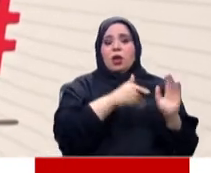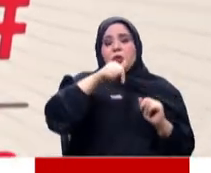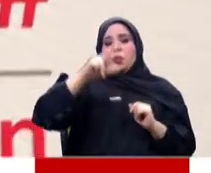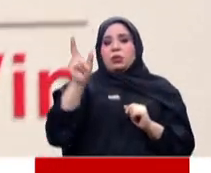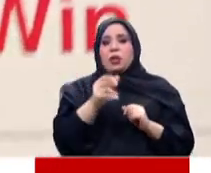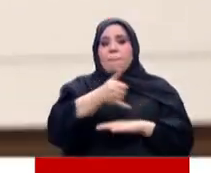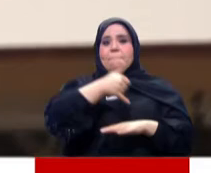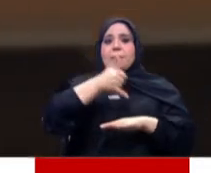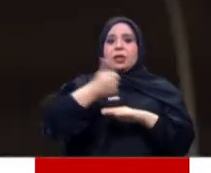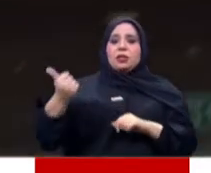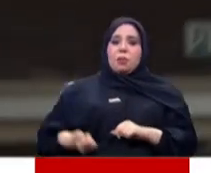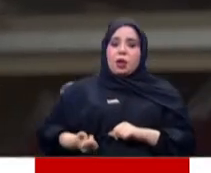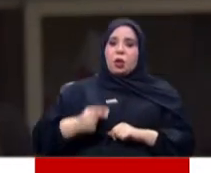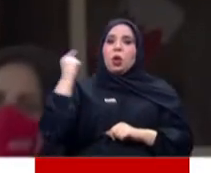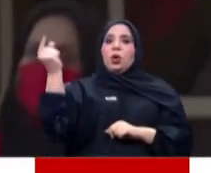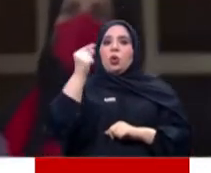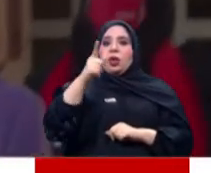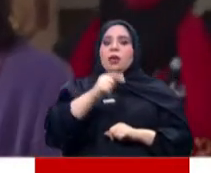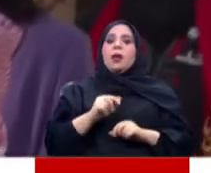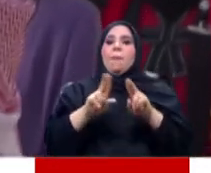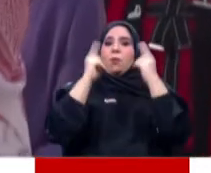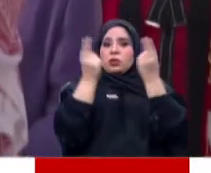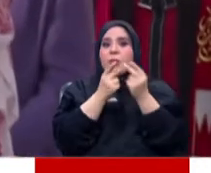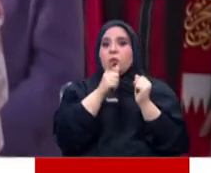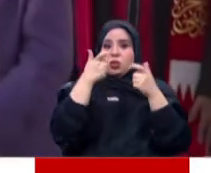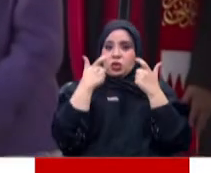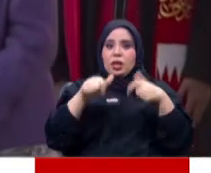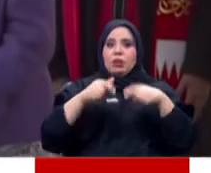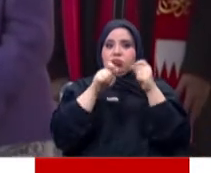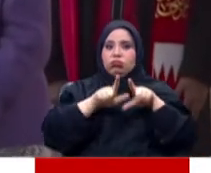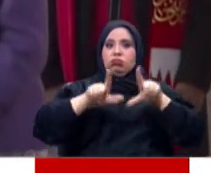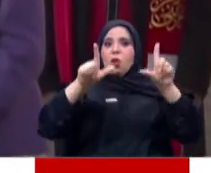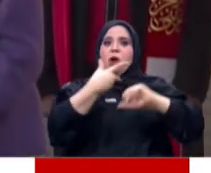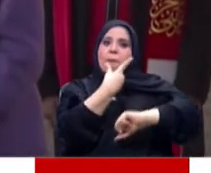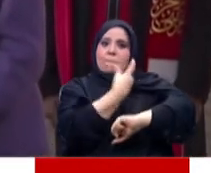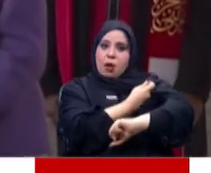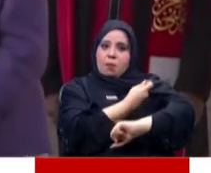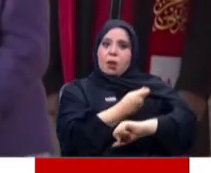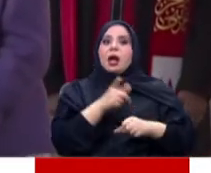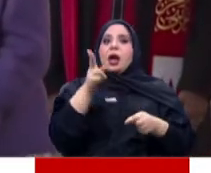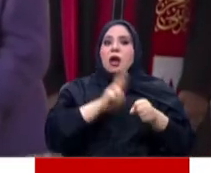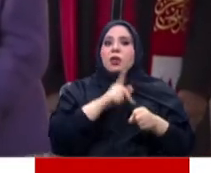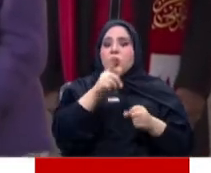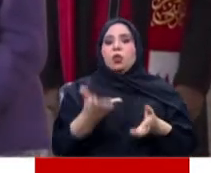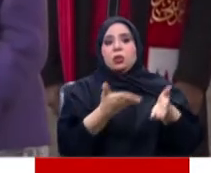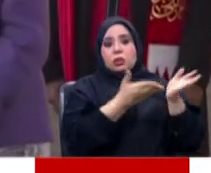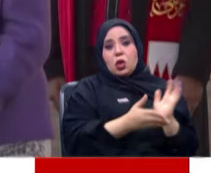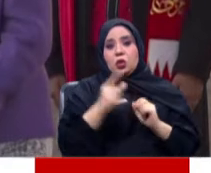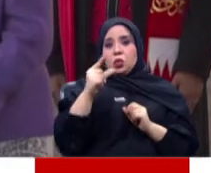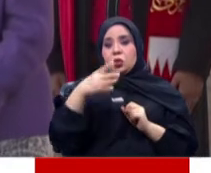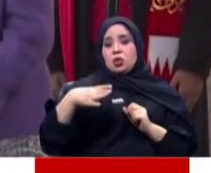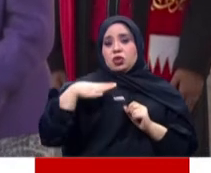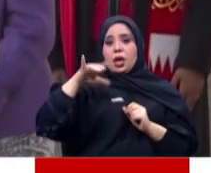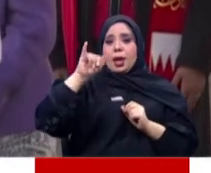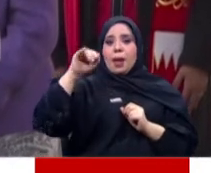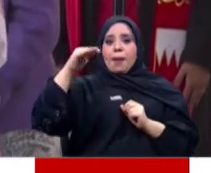بزيارة مركز البحرين الدولي للمعارض والمؤتمرات الذي يشهد انطلاق الحملة الوطنية للتطعيم بحضور معالي الفريق طبيب الشيخ